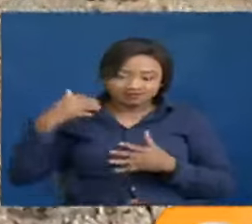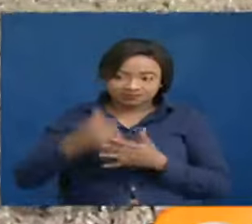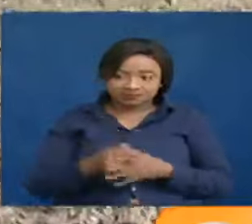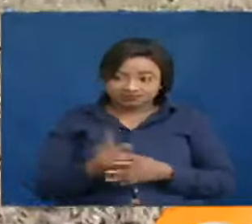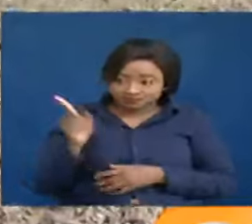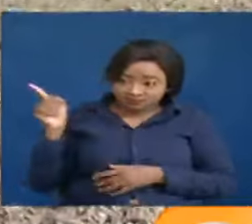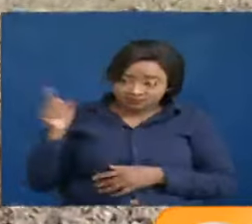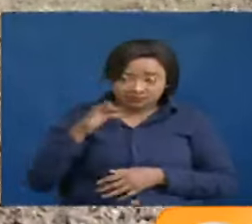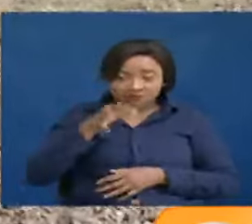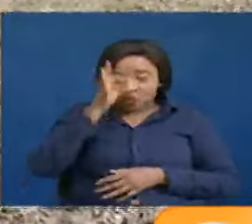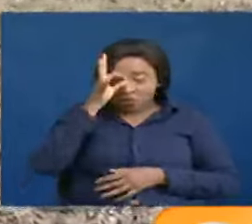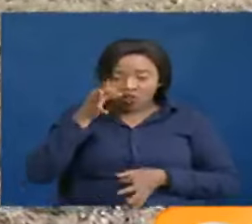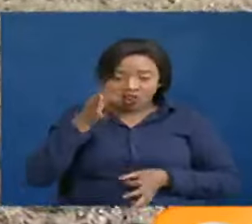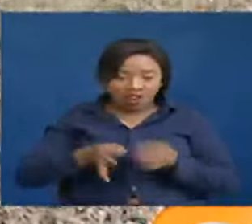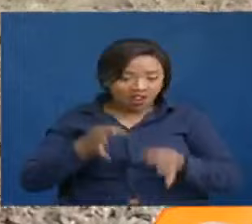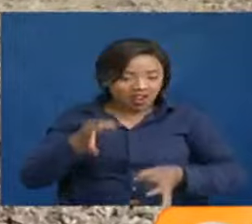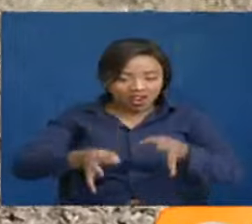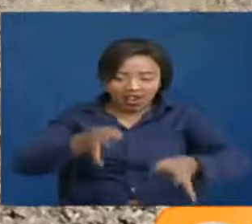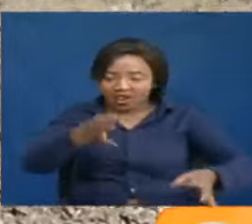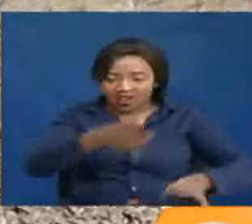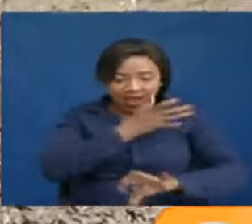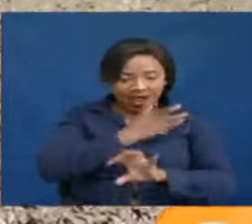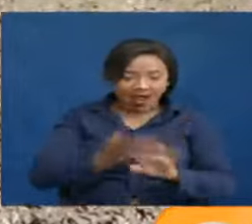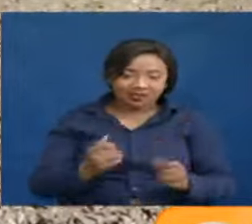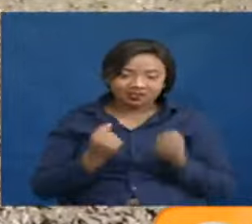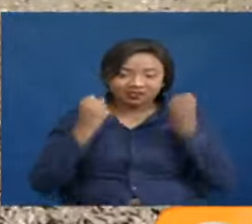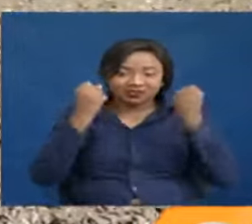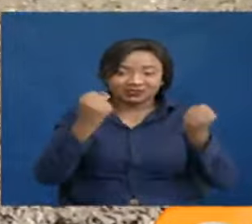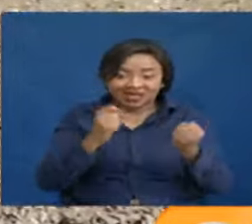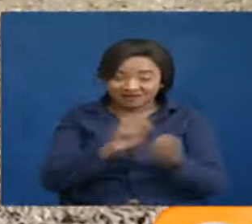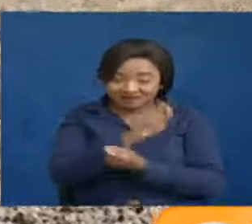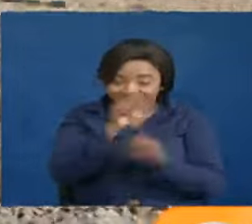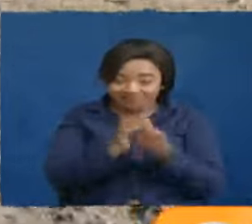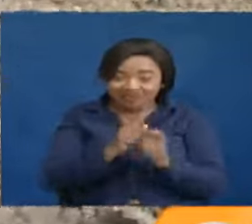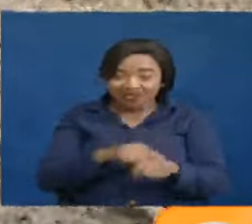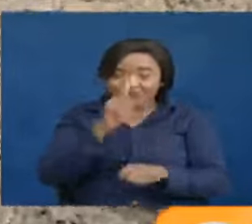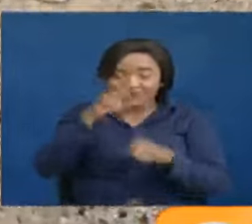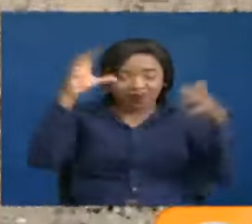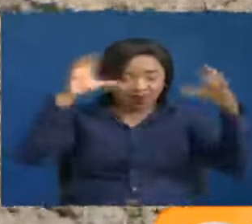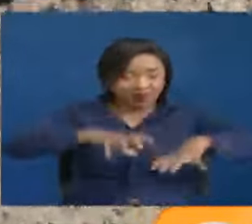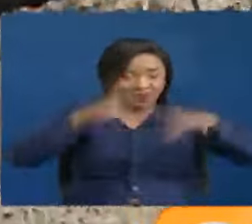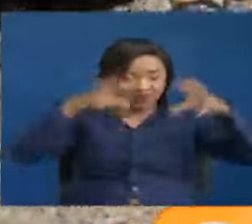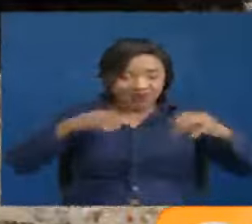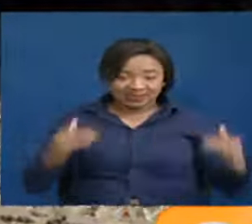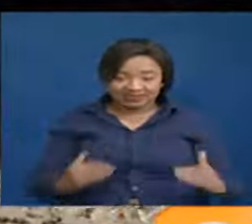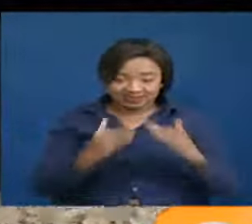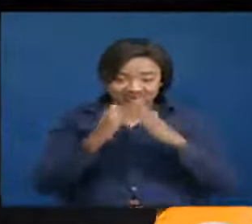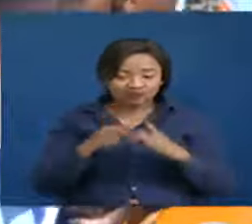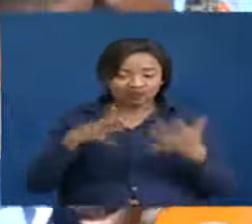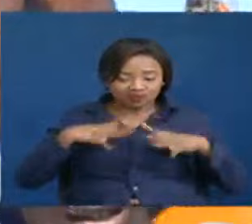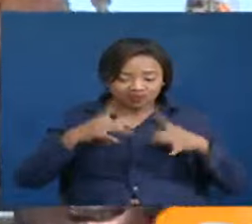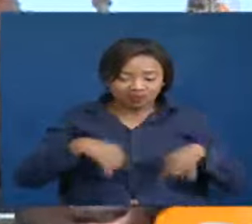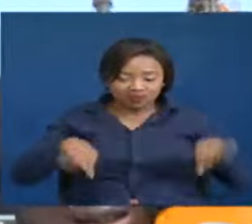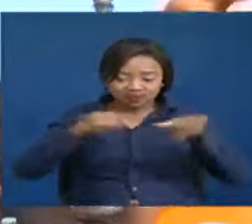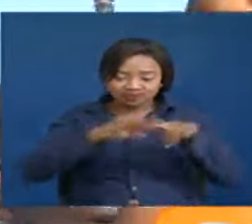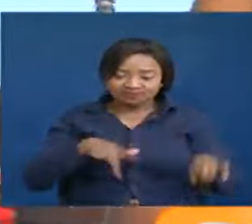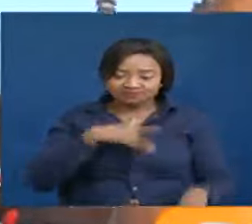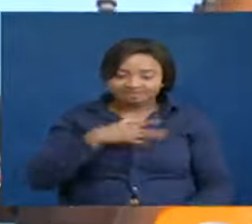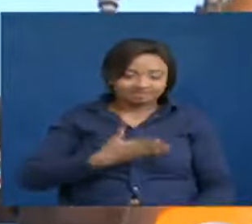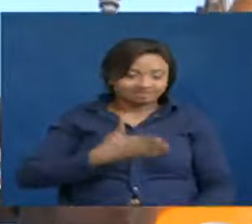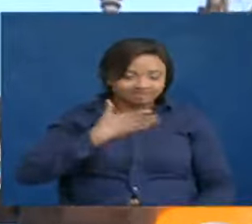pothole riddles road become nearly impassable, especially during the rainy season, adding to the community's frustration. Hii barabara yetu